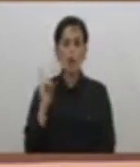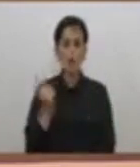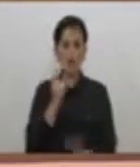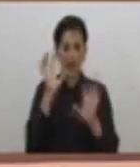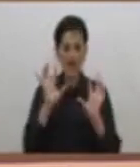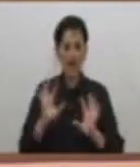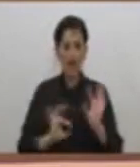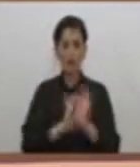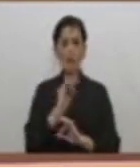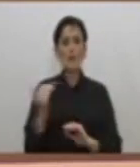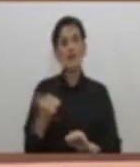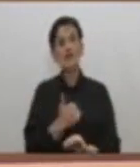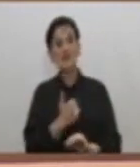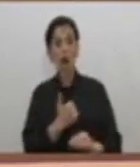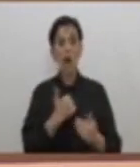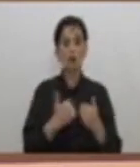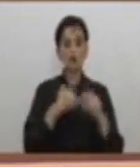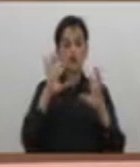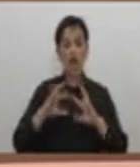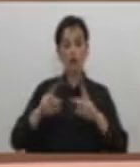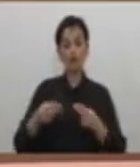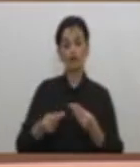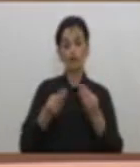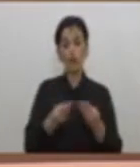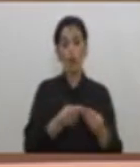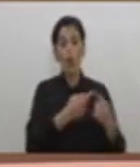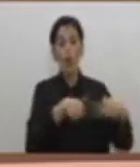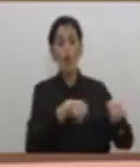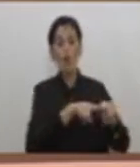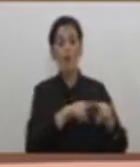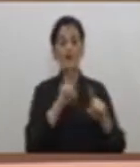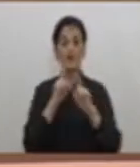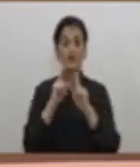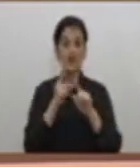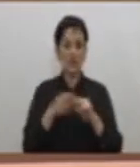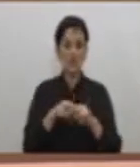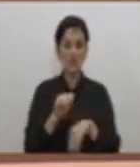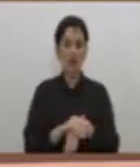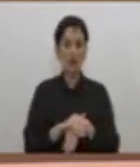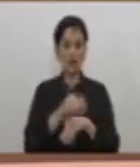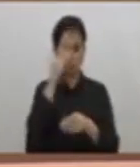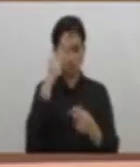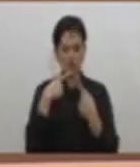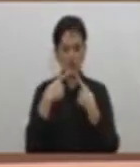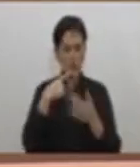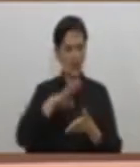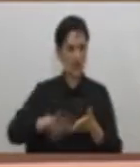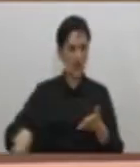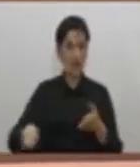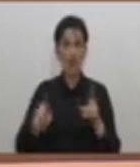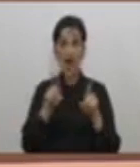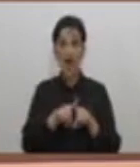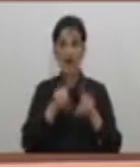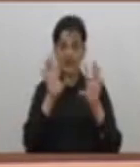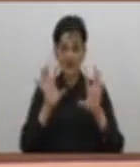კანონპროექტის მისთვის სასურველი ვერსია კანონად აქციოს კომიტეტსა და პლენარულ სხდომაზე ამ ვერსიაზე ფაქტიურად მსჯელობის გარეშე. Ასეთი